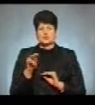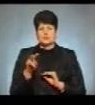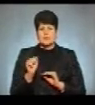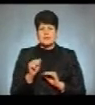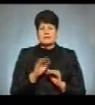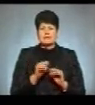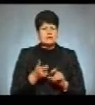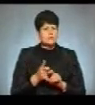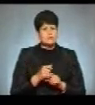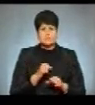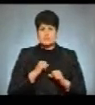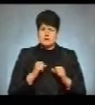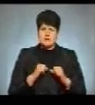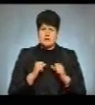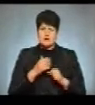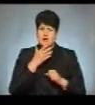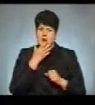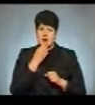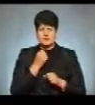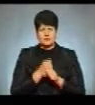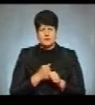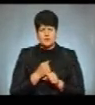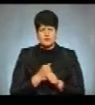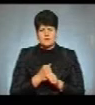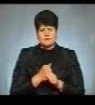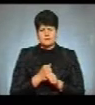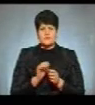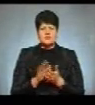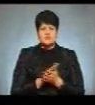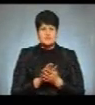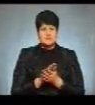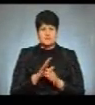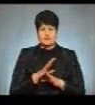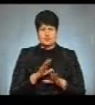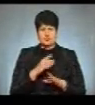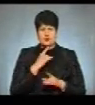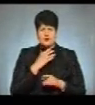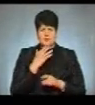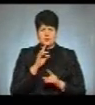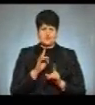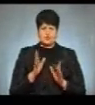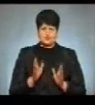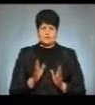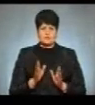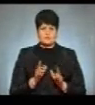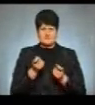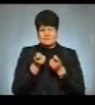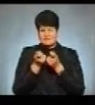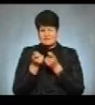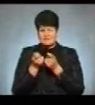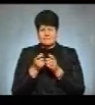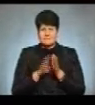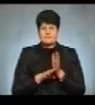і гарно відпрацювали. Чистити не було багато, що такі деталі